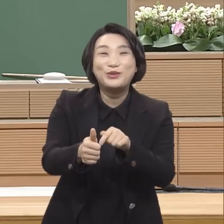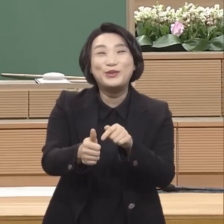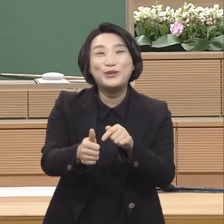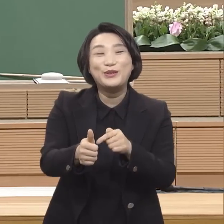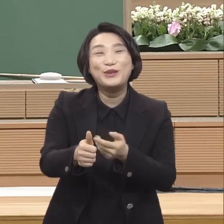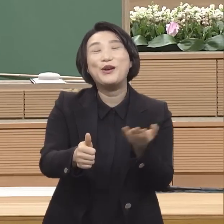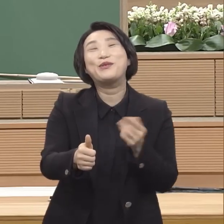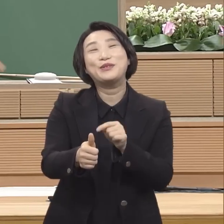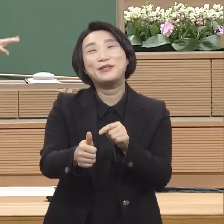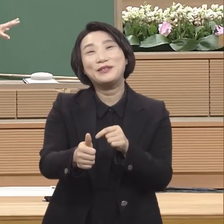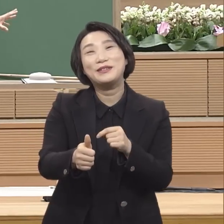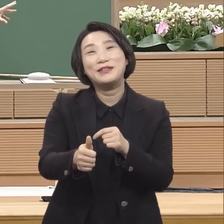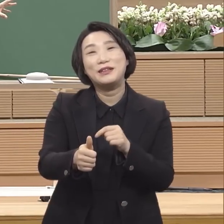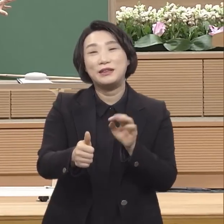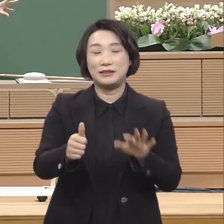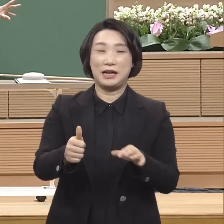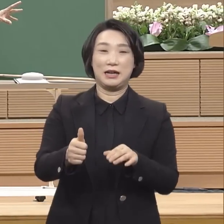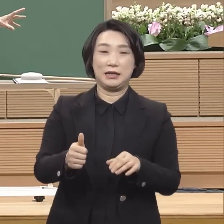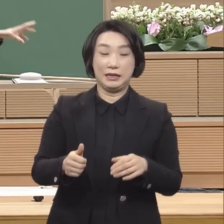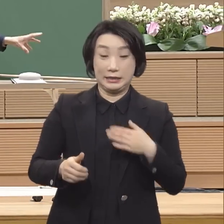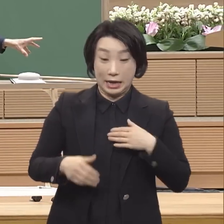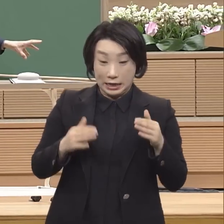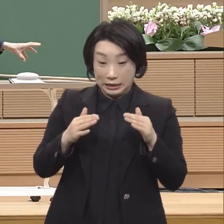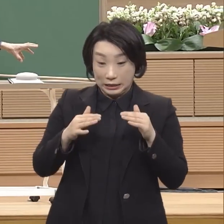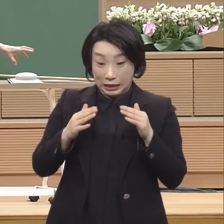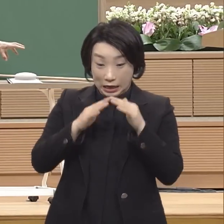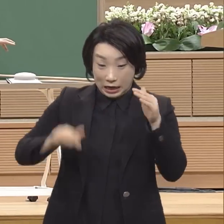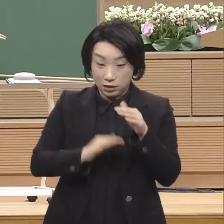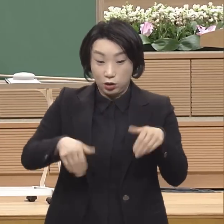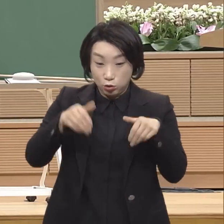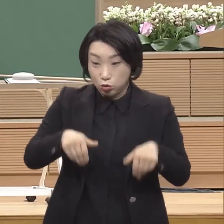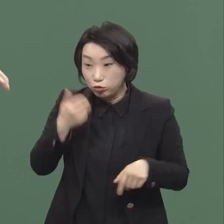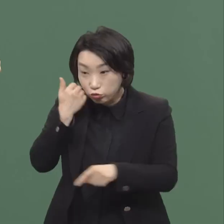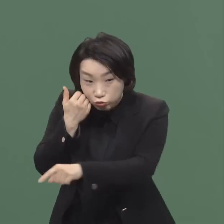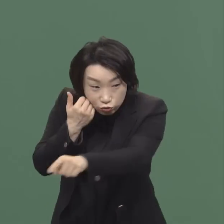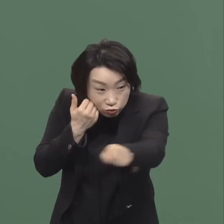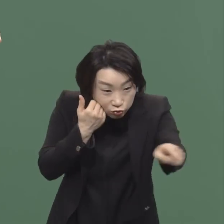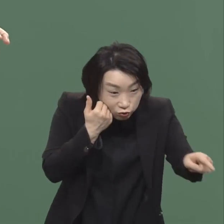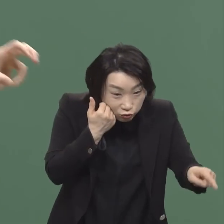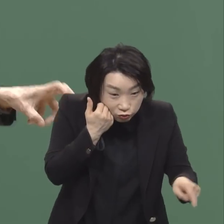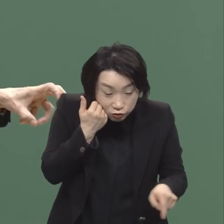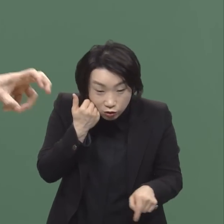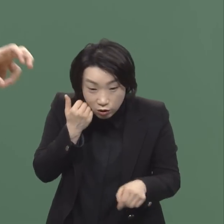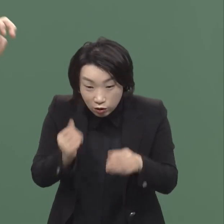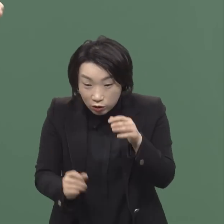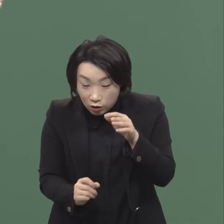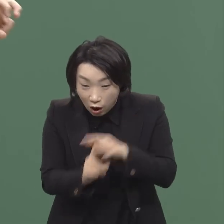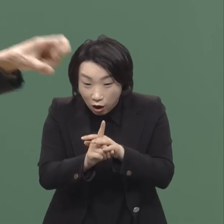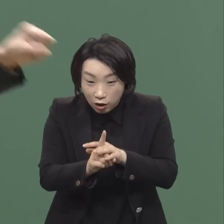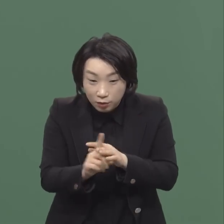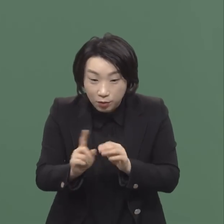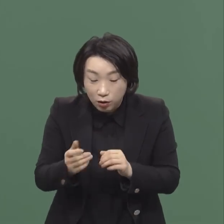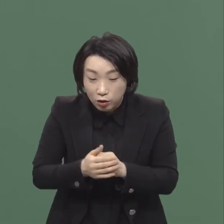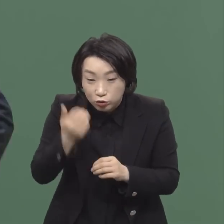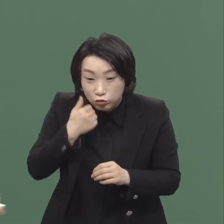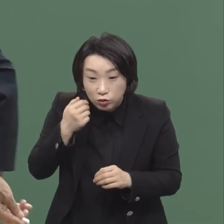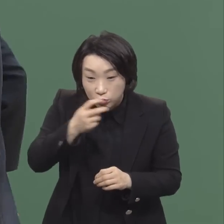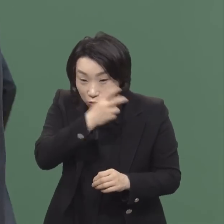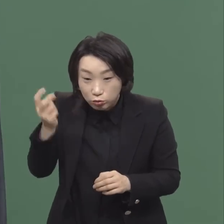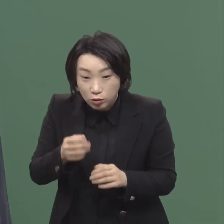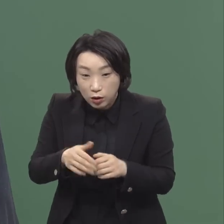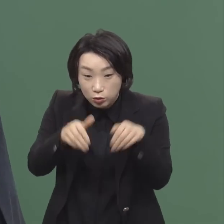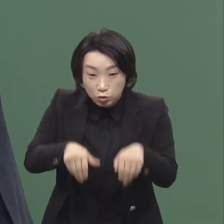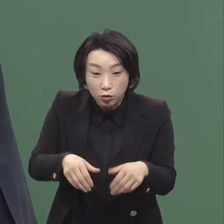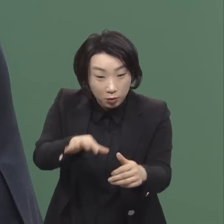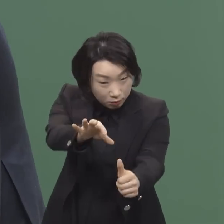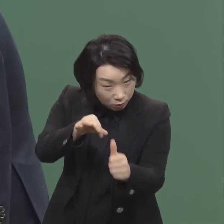가정교사를 하느냐? 우리 집의 종 중에 아주 가장 뛰어나고 지혜 있는 자를 뽑아서